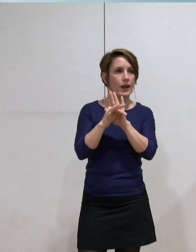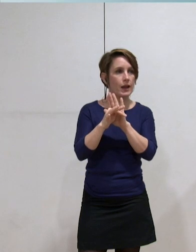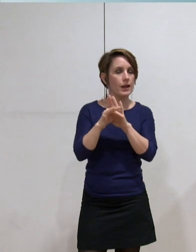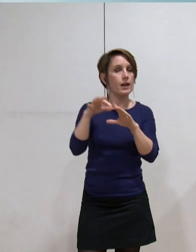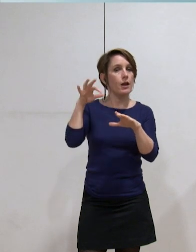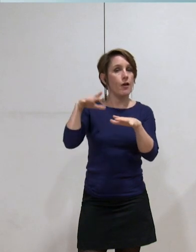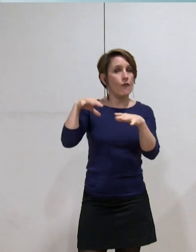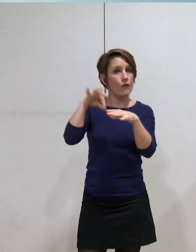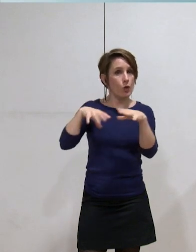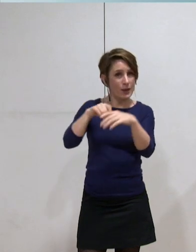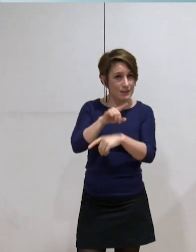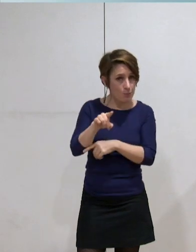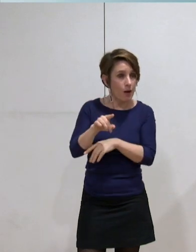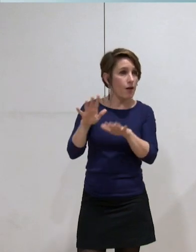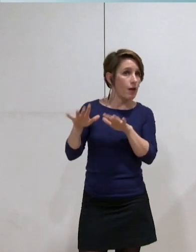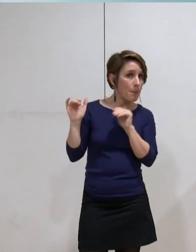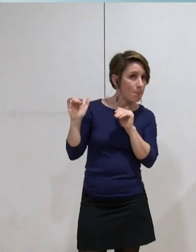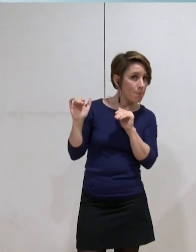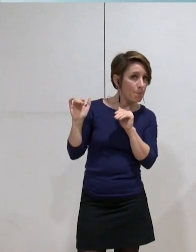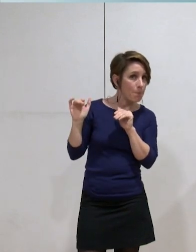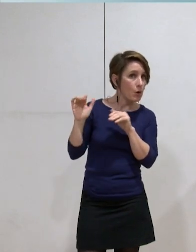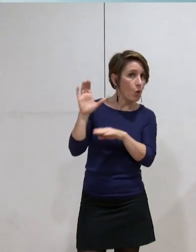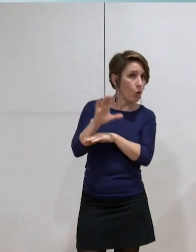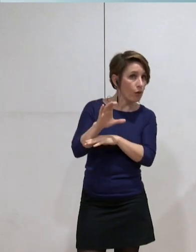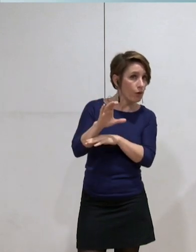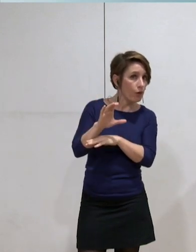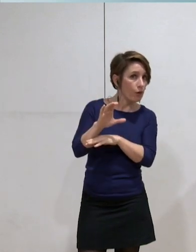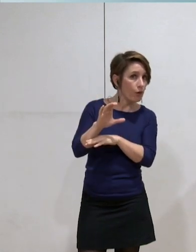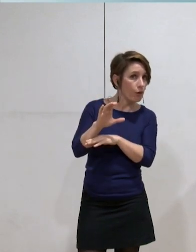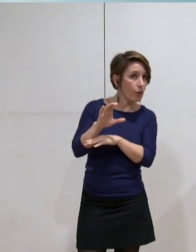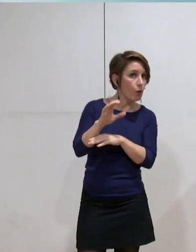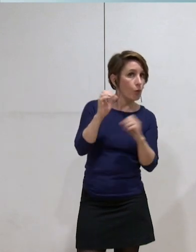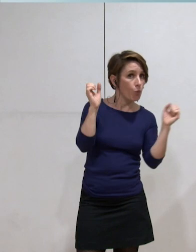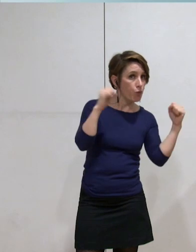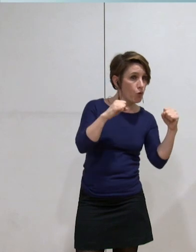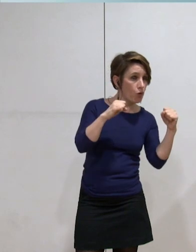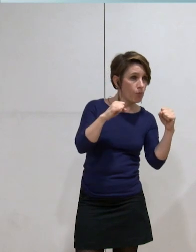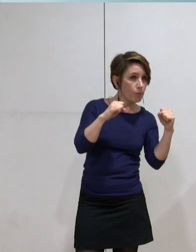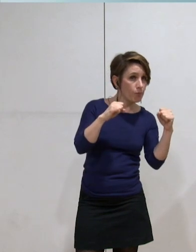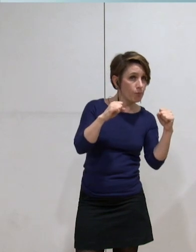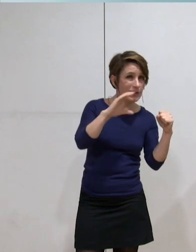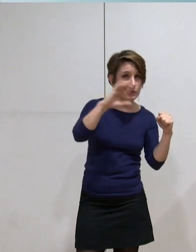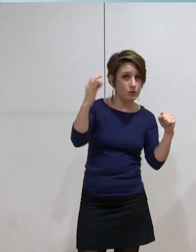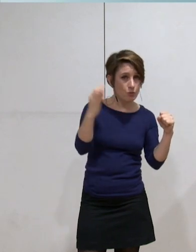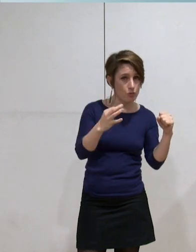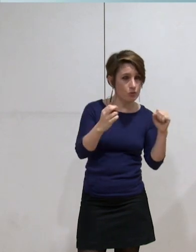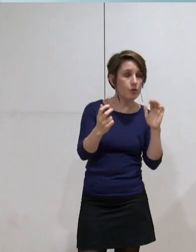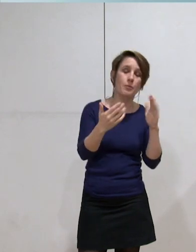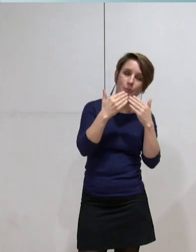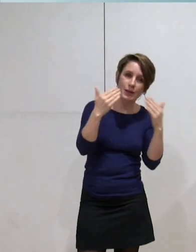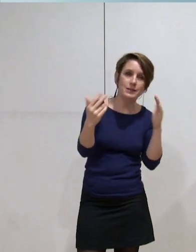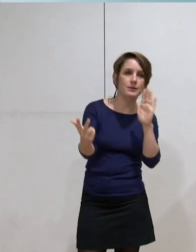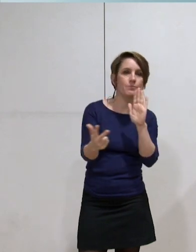prend pas part au vote qui s'abstient qui vote contre qui vote pour unanimité je vous